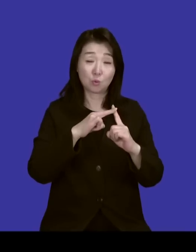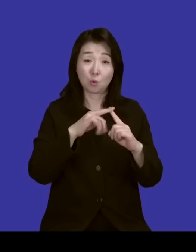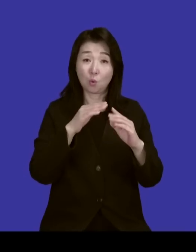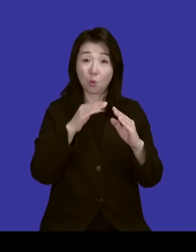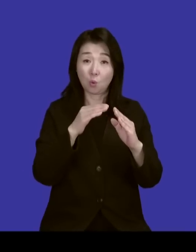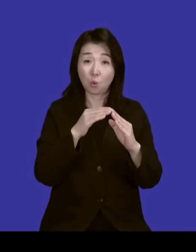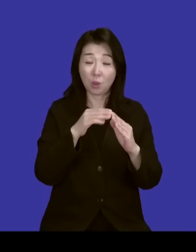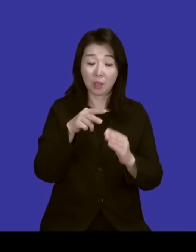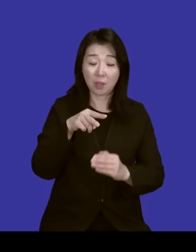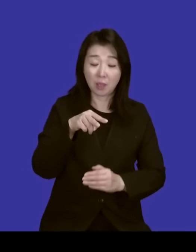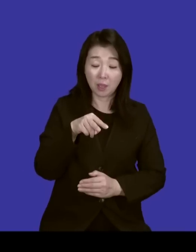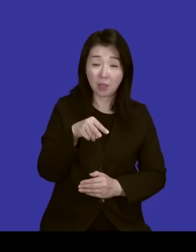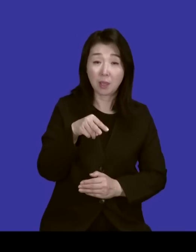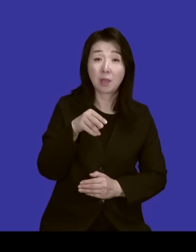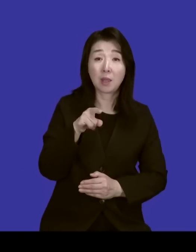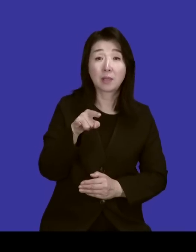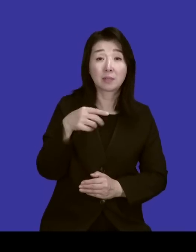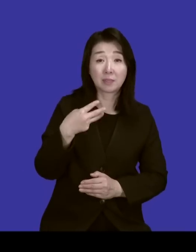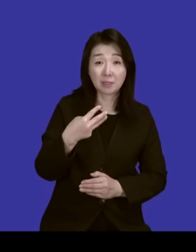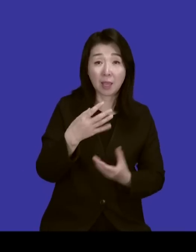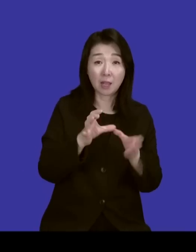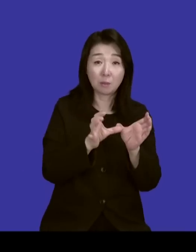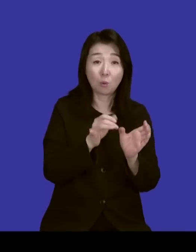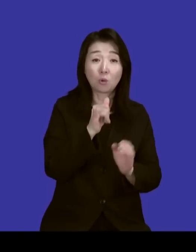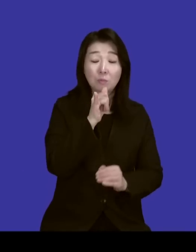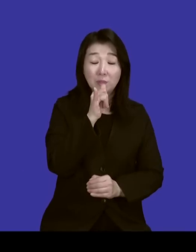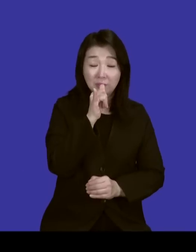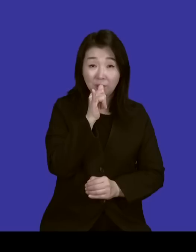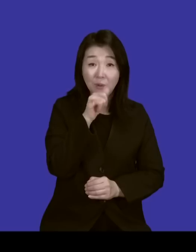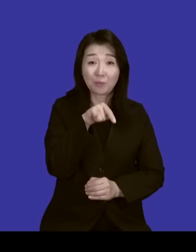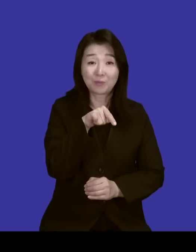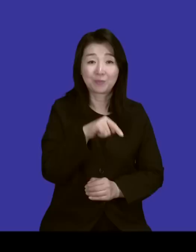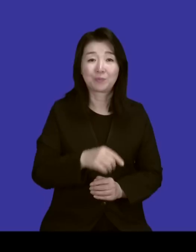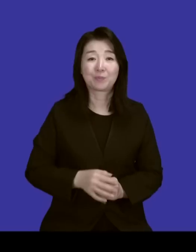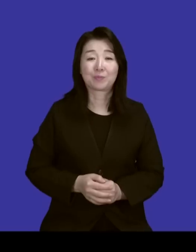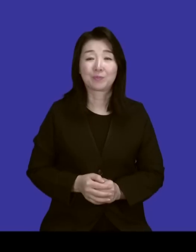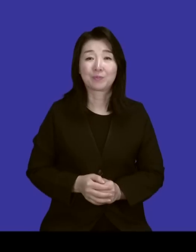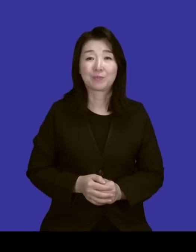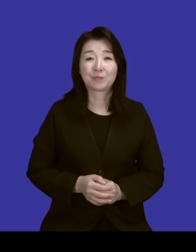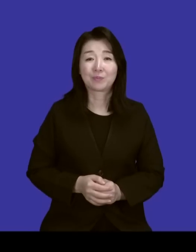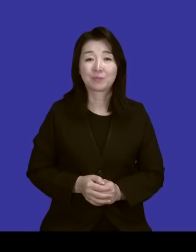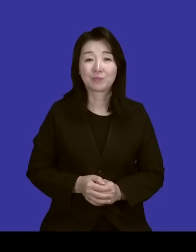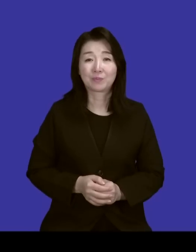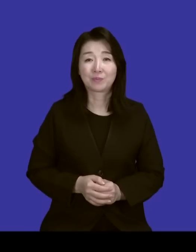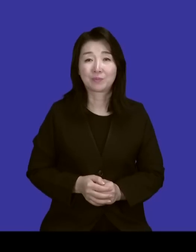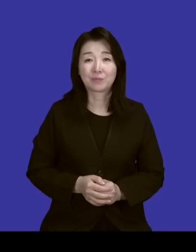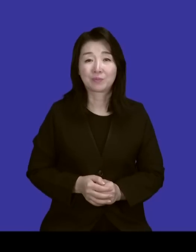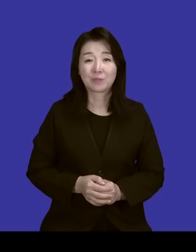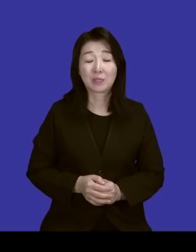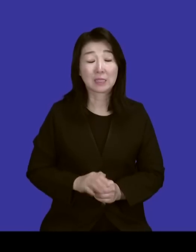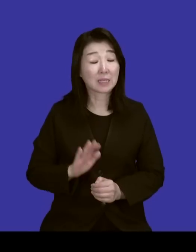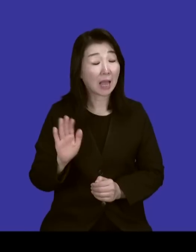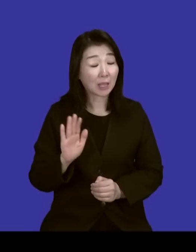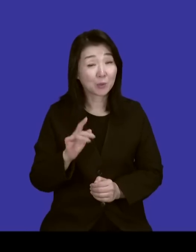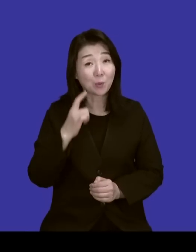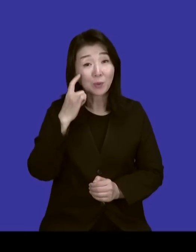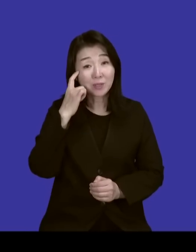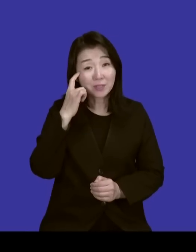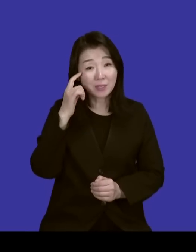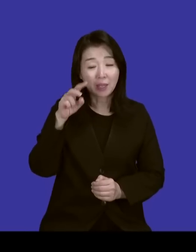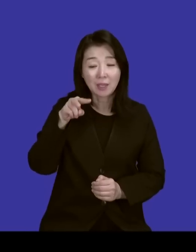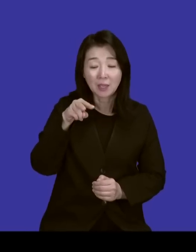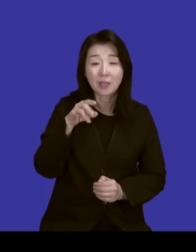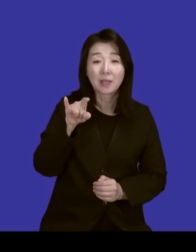예. 셀을 가진 교회, 그걸 Church with Cells 그러는데 예. 셀을 가진 교회였지만 그게 아니라 우리 교회를 더